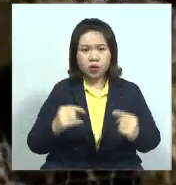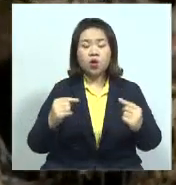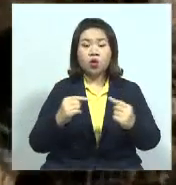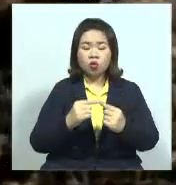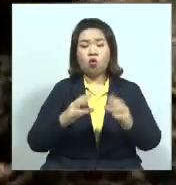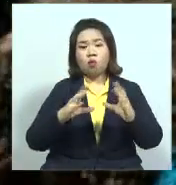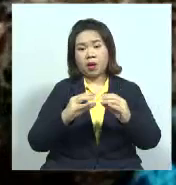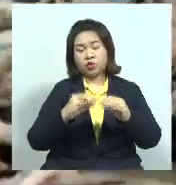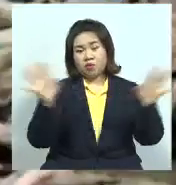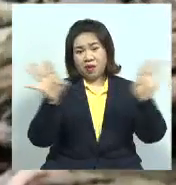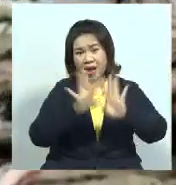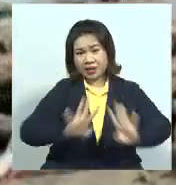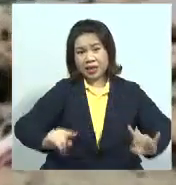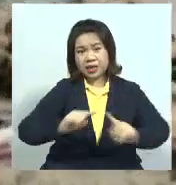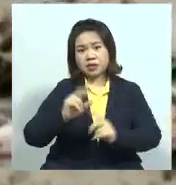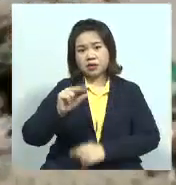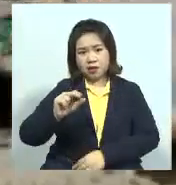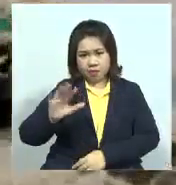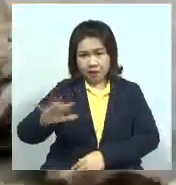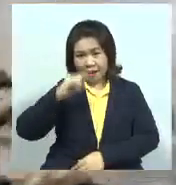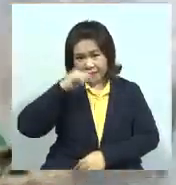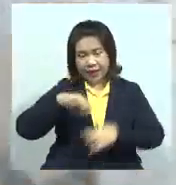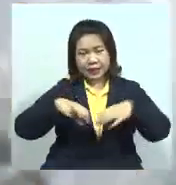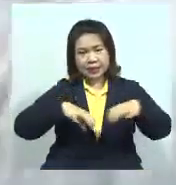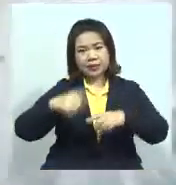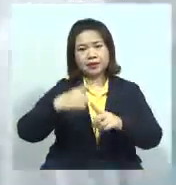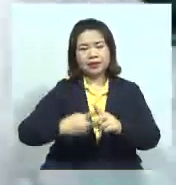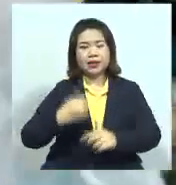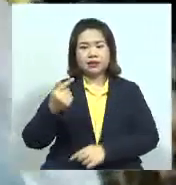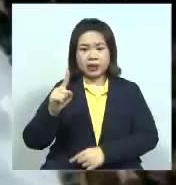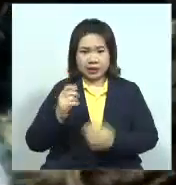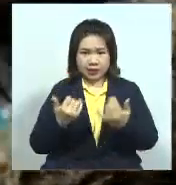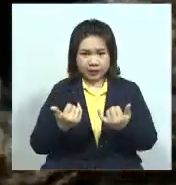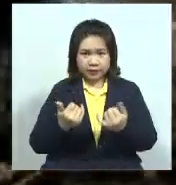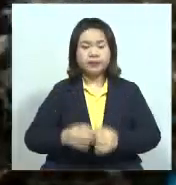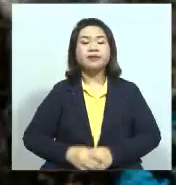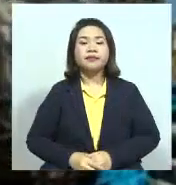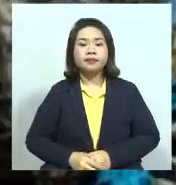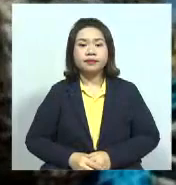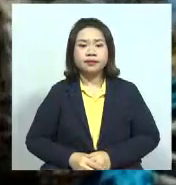าเซียนครั้งที่35ที่ไทยจัดขึ้นในช่วงเดือนพฤศจิกายนนี้